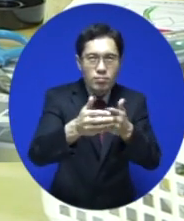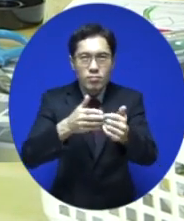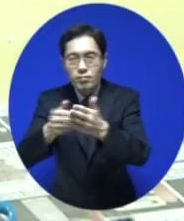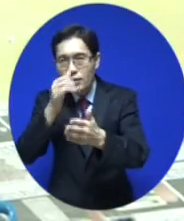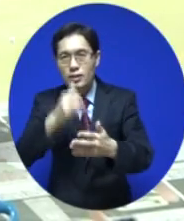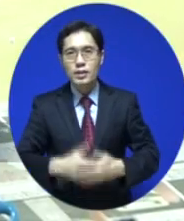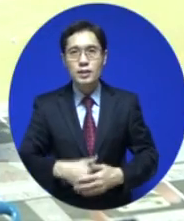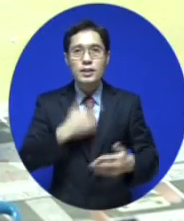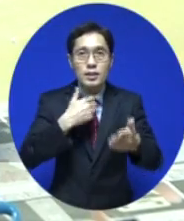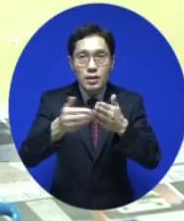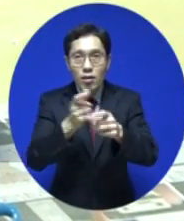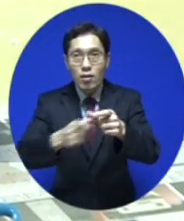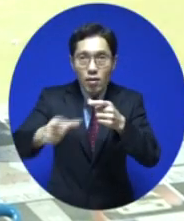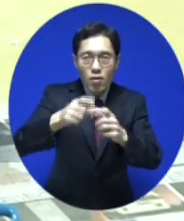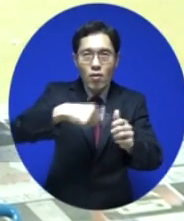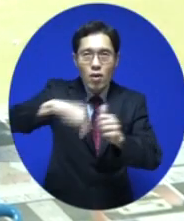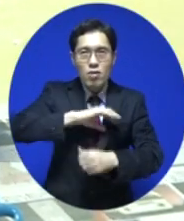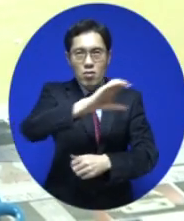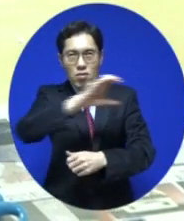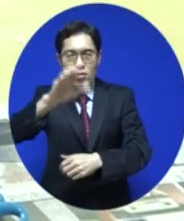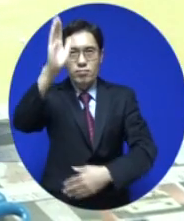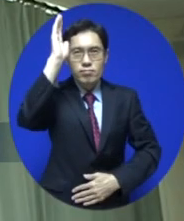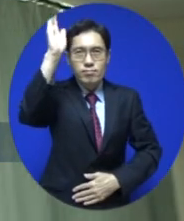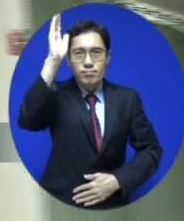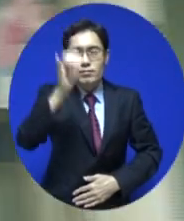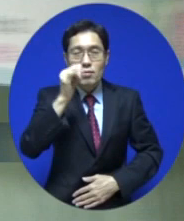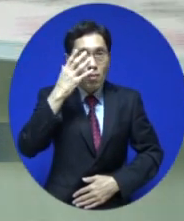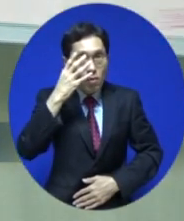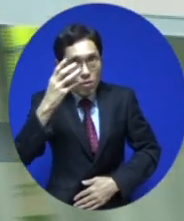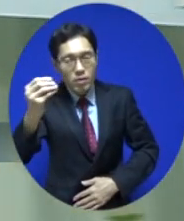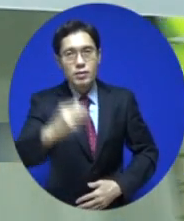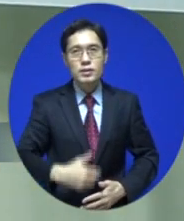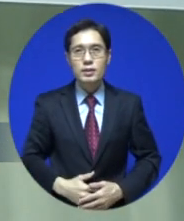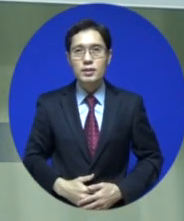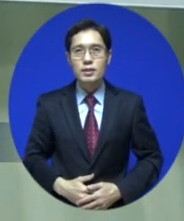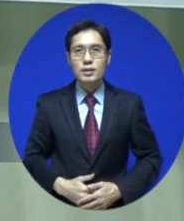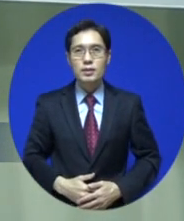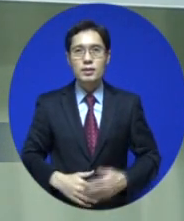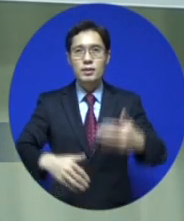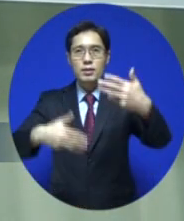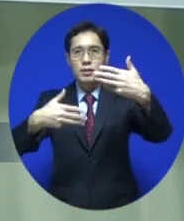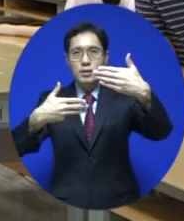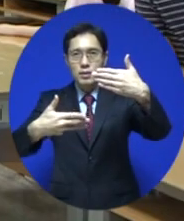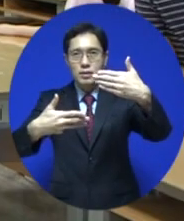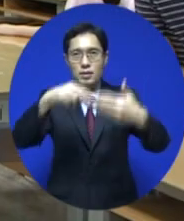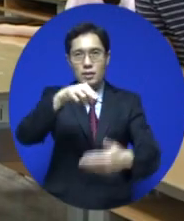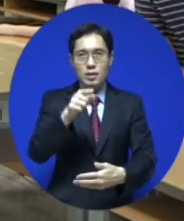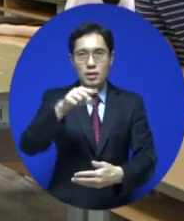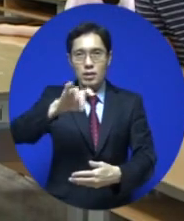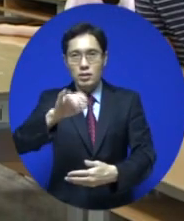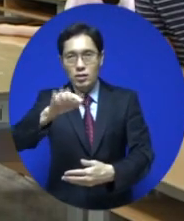진행됐습니다. 체험뿐만 아니라 환경을 주제로 한 강연도 펼쳐져 눈길을 끌었습니다. 지난 8일에는